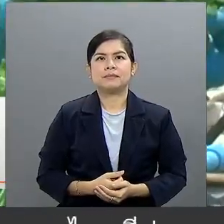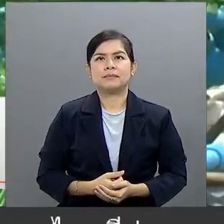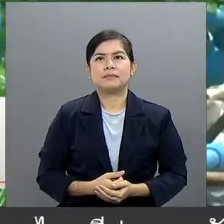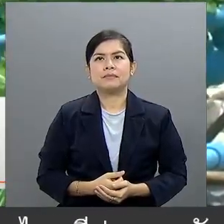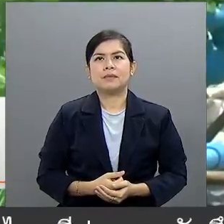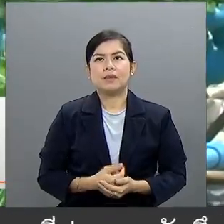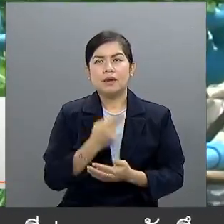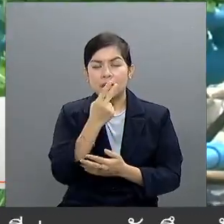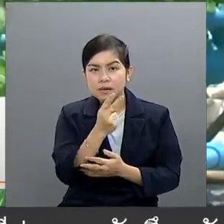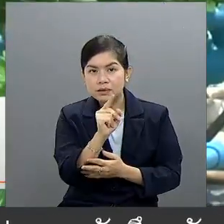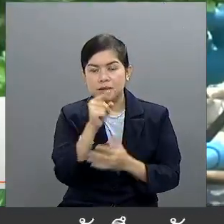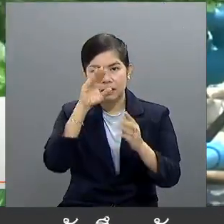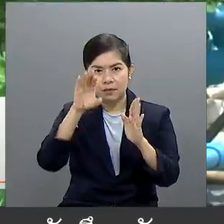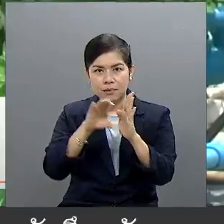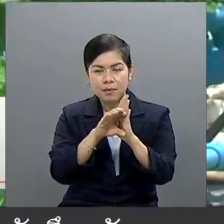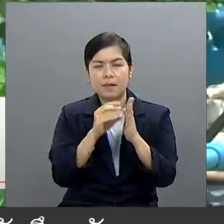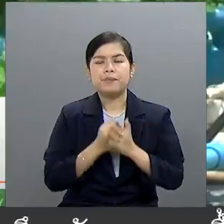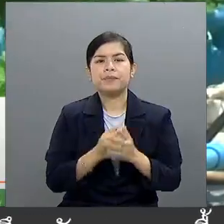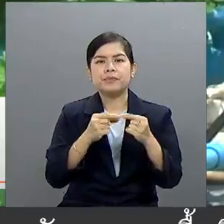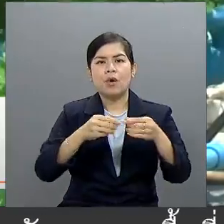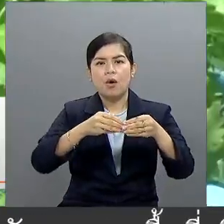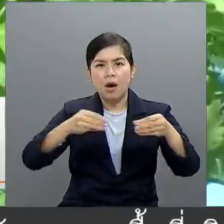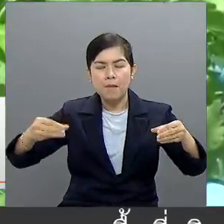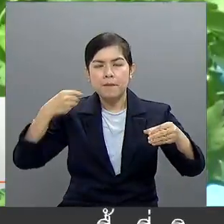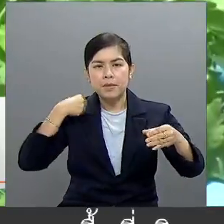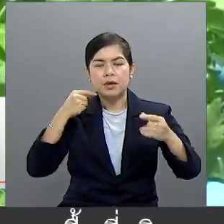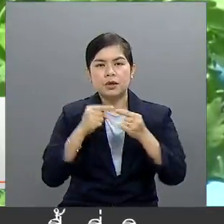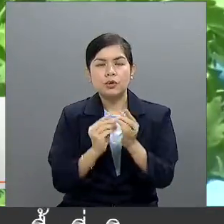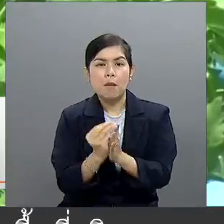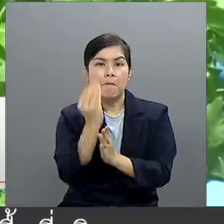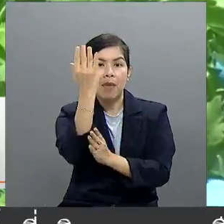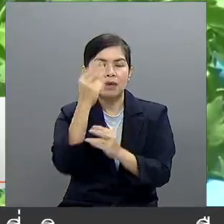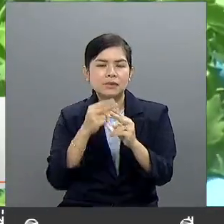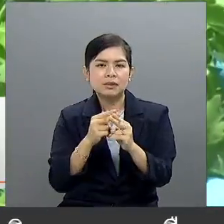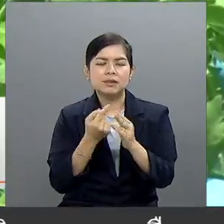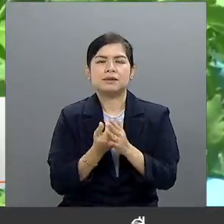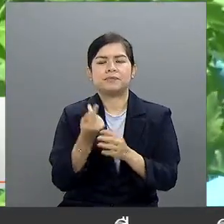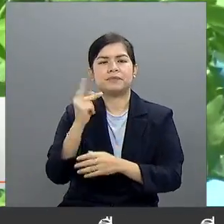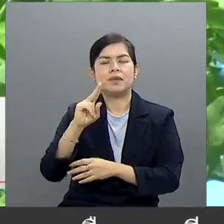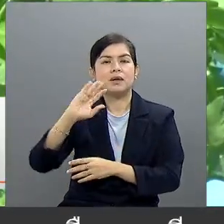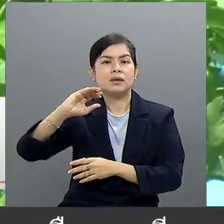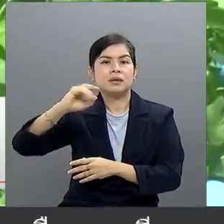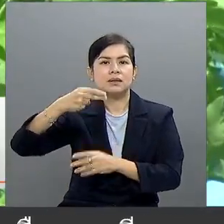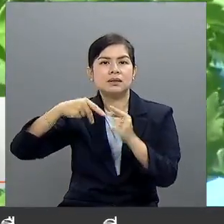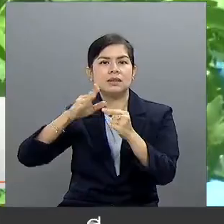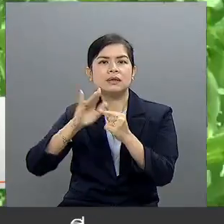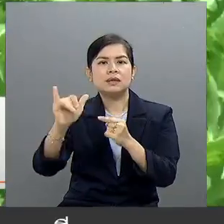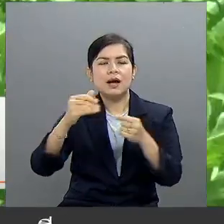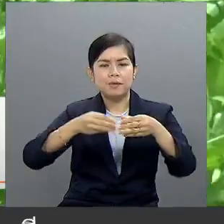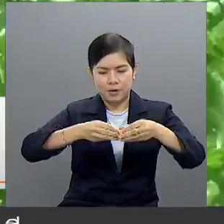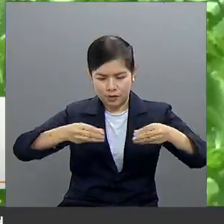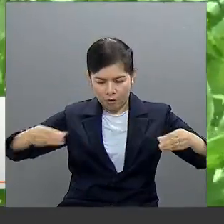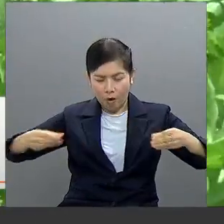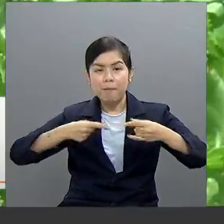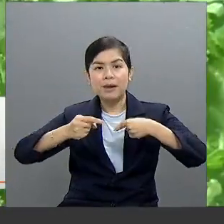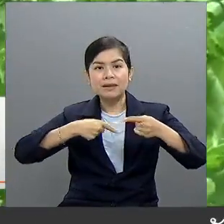าศของแปลงขึ้นช่ายนะครับที่เขาจะทำเป็นแบบมีท่อพลาสติกท่อ PVC ล้อมรอบตัวแปลงเป็นหนึ่งในรูป